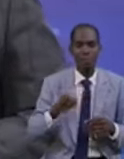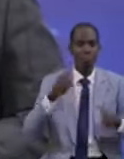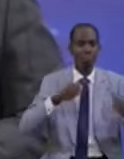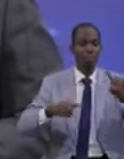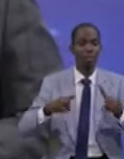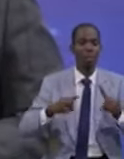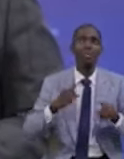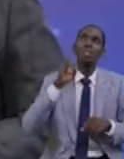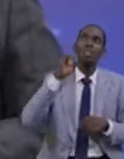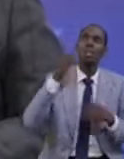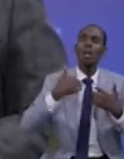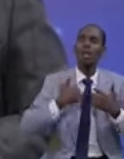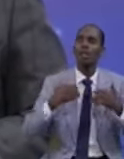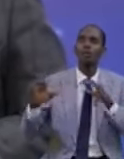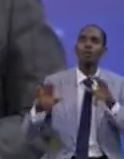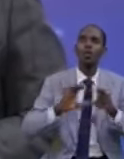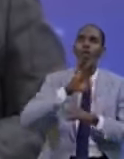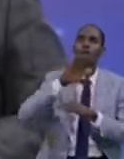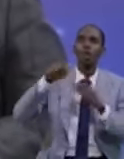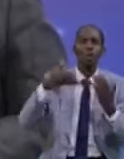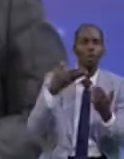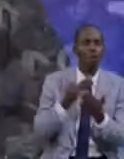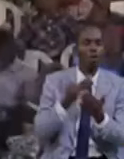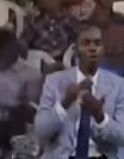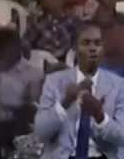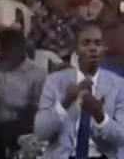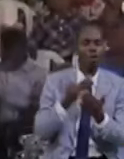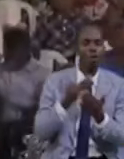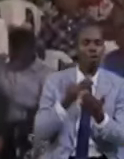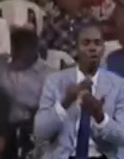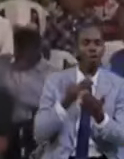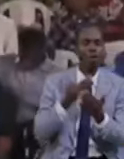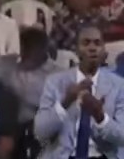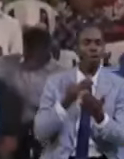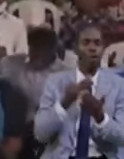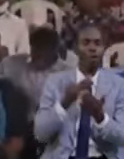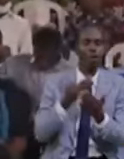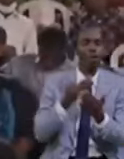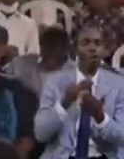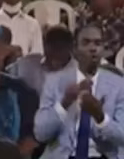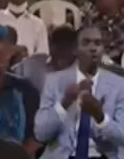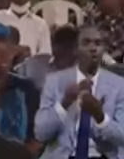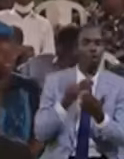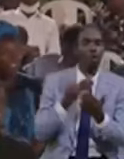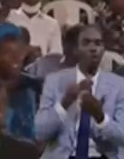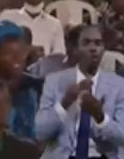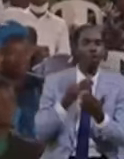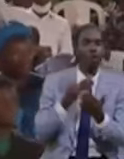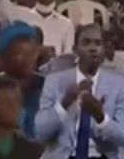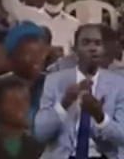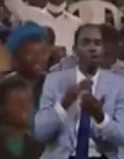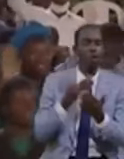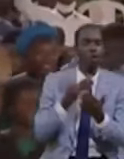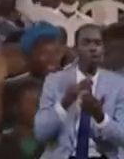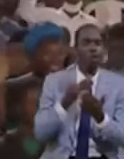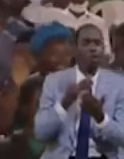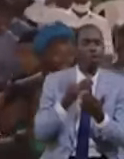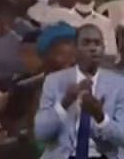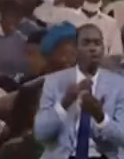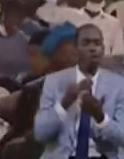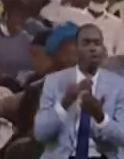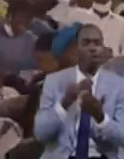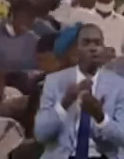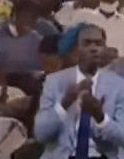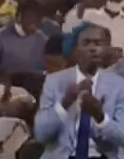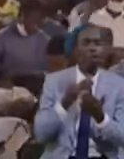merveille dans ta vie ce soir il fera tout ta merveille sur cet enfant